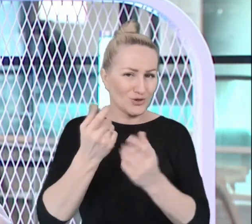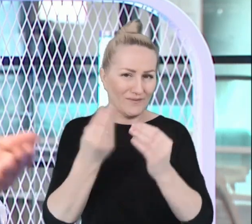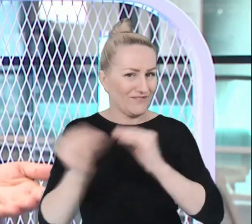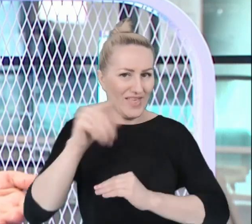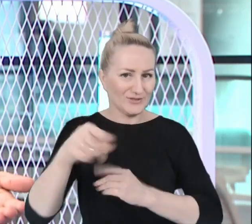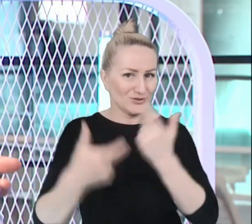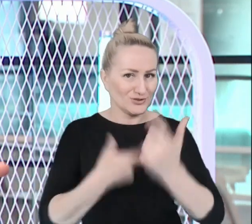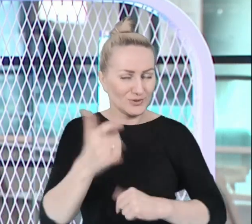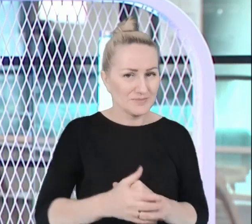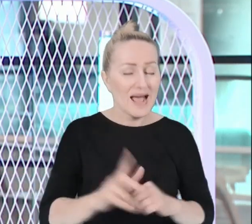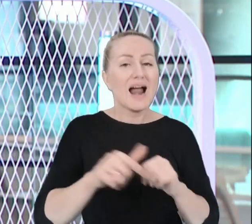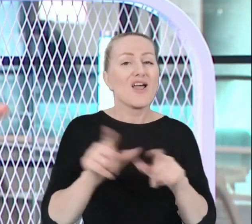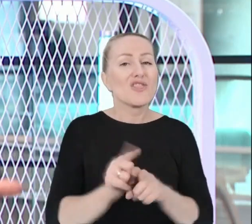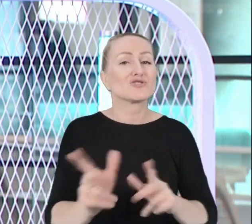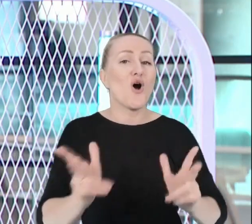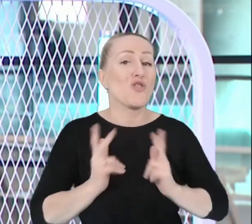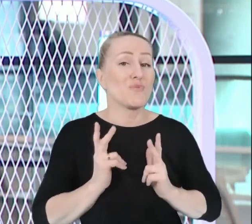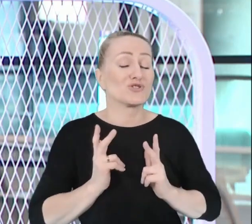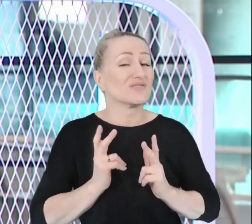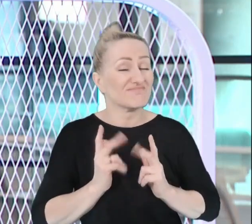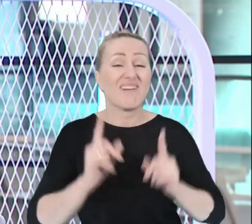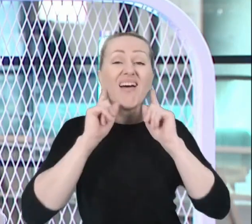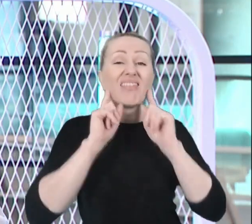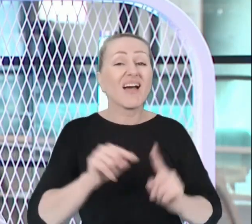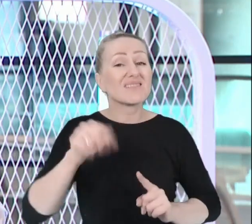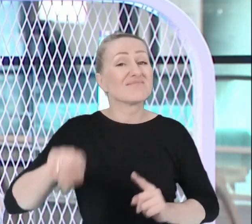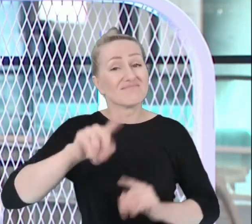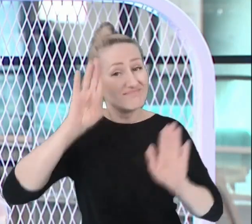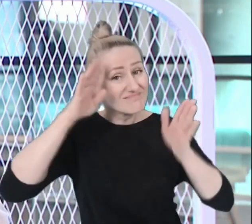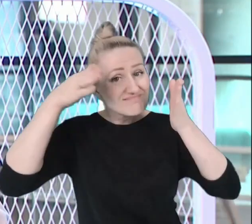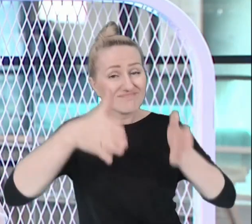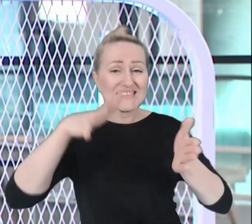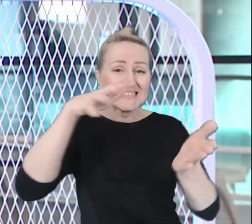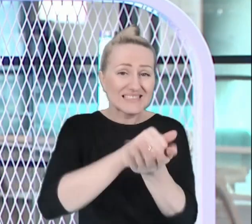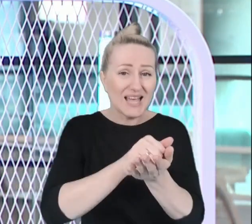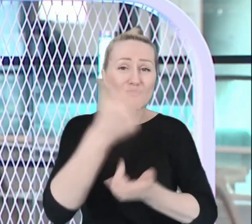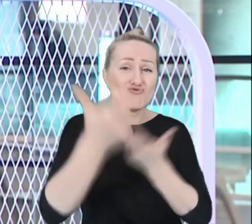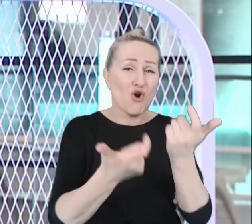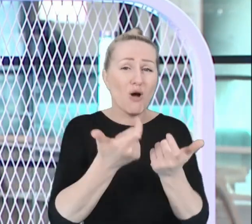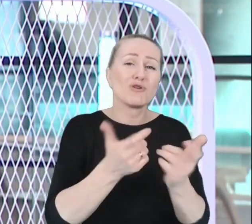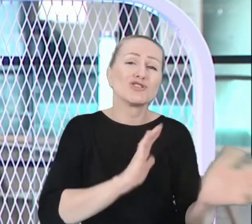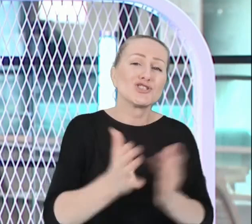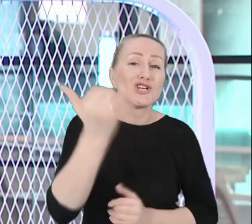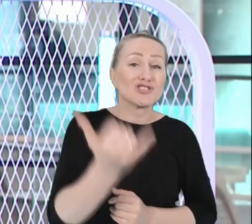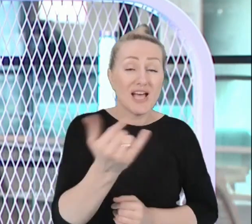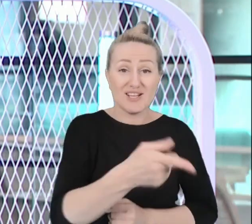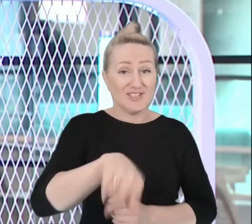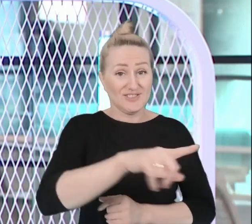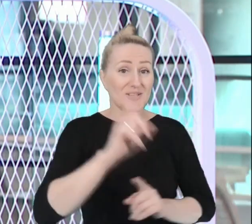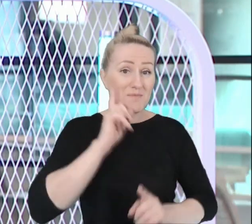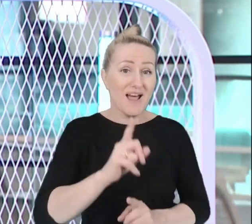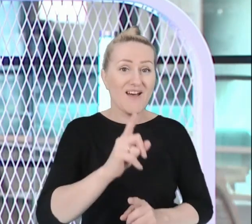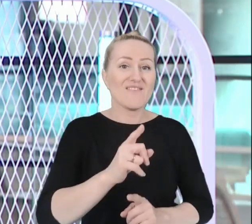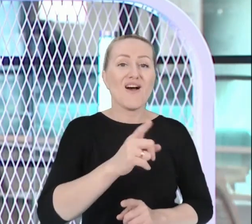i odpoczynek tutaj, kiedy tak naprawdę zajmujesz się jeszcze tym potomstwem, które tak naprawdę buduje